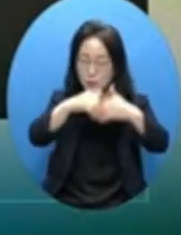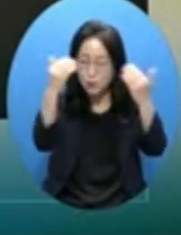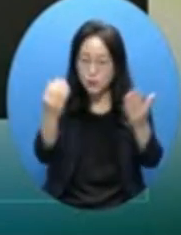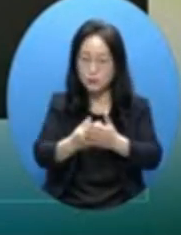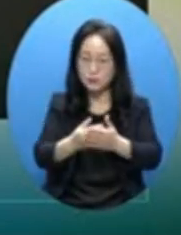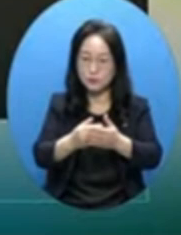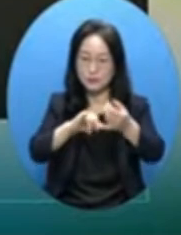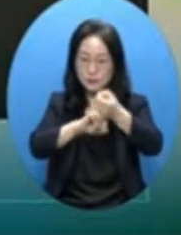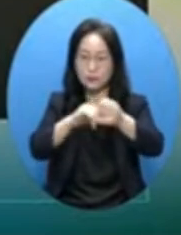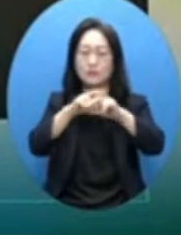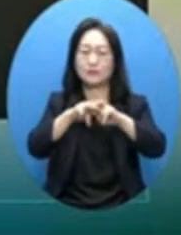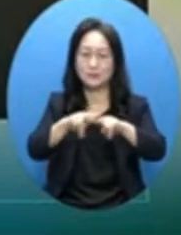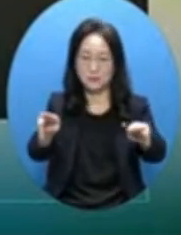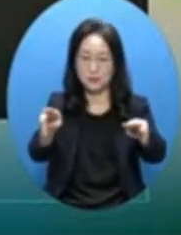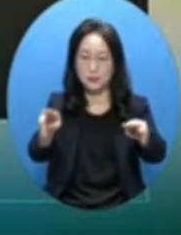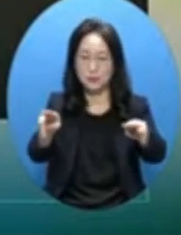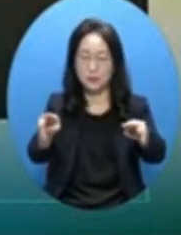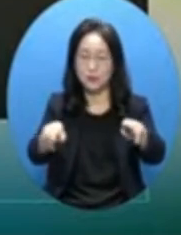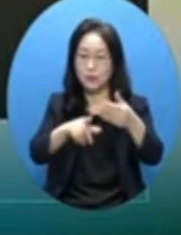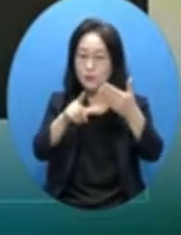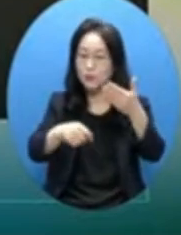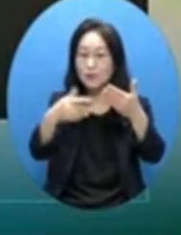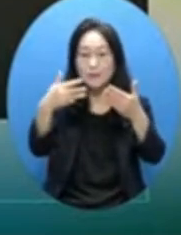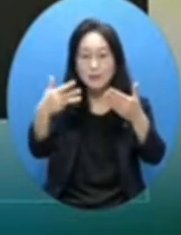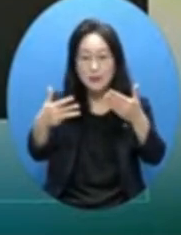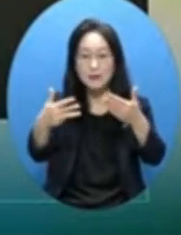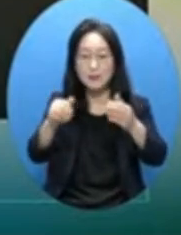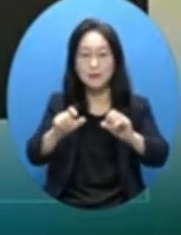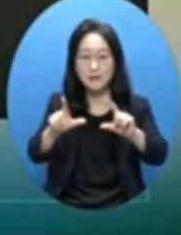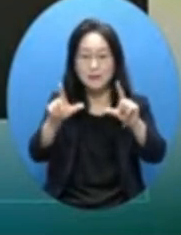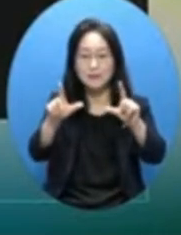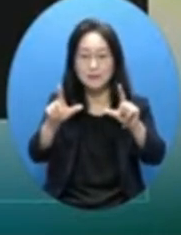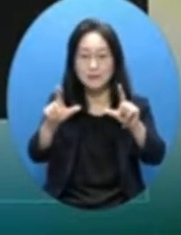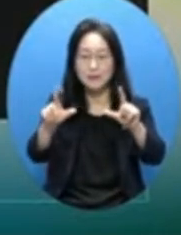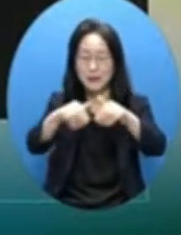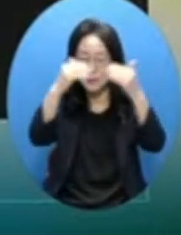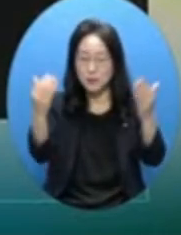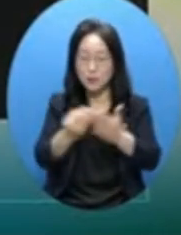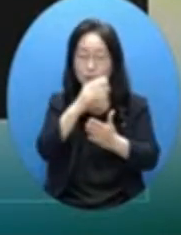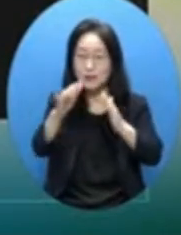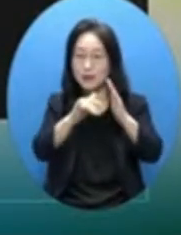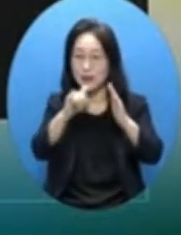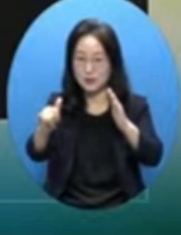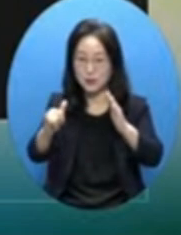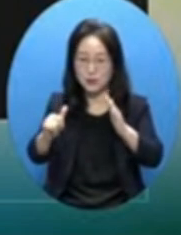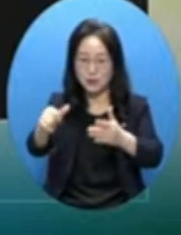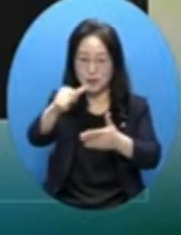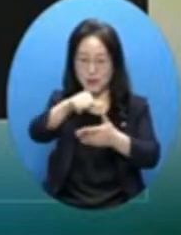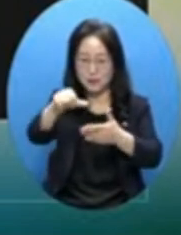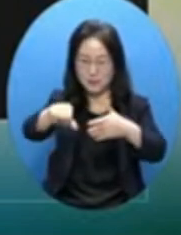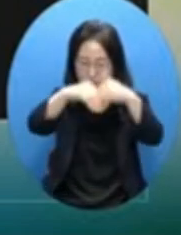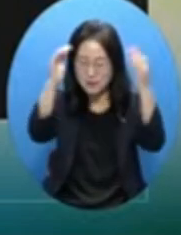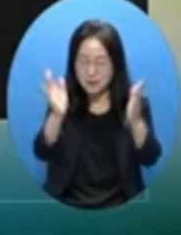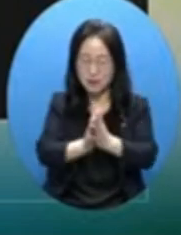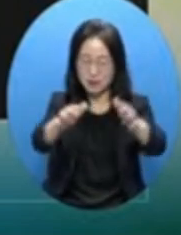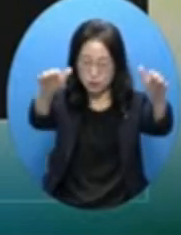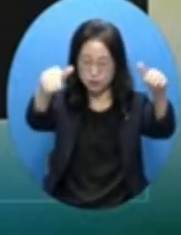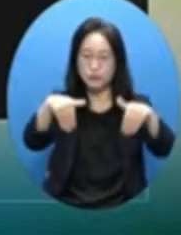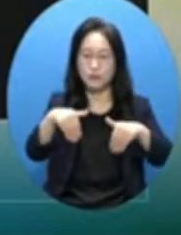취소하고 9월 8일 날 온 가족 찰스 왕세를 비롯한 가족을